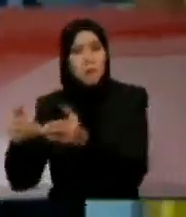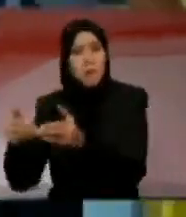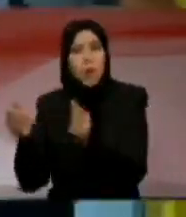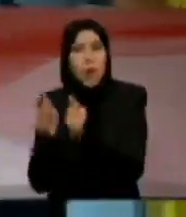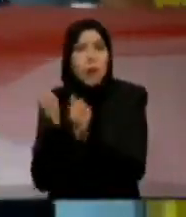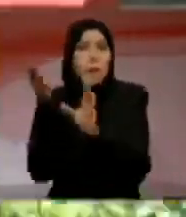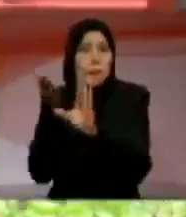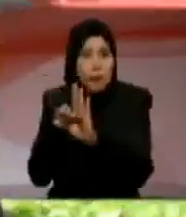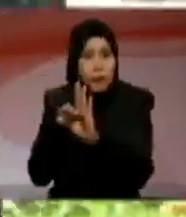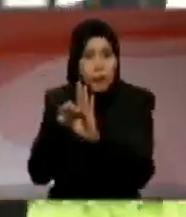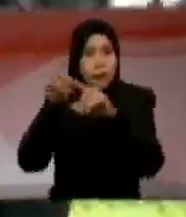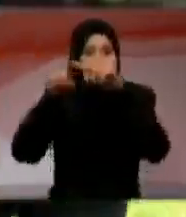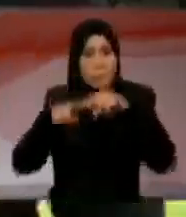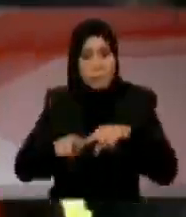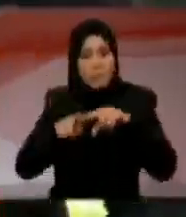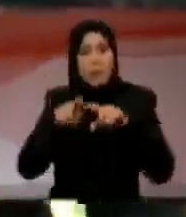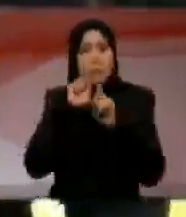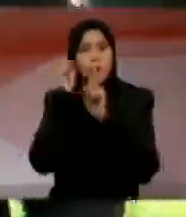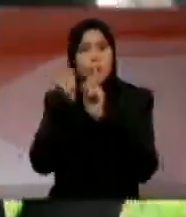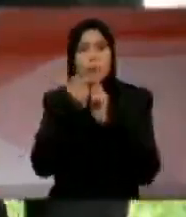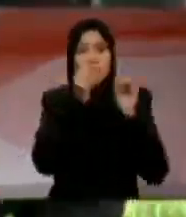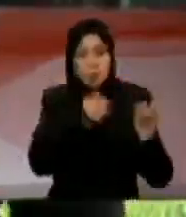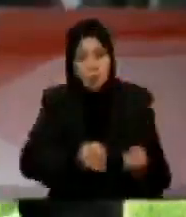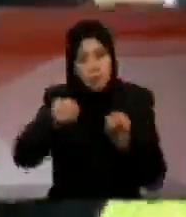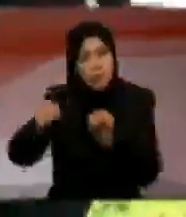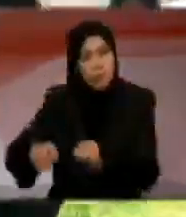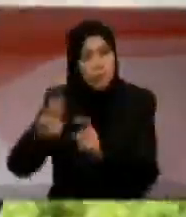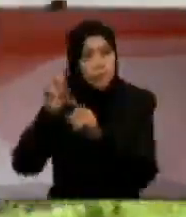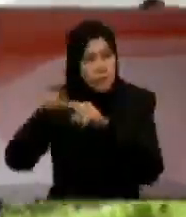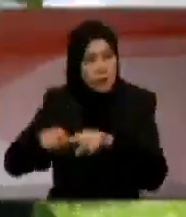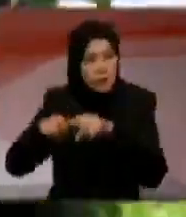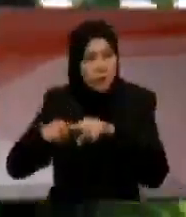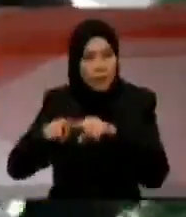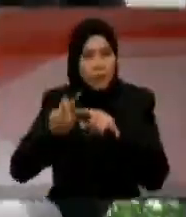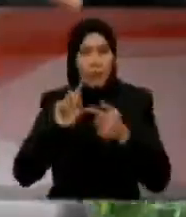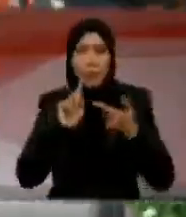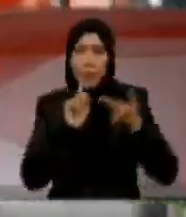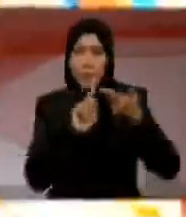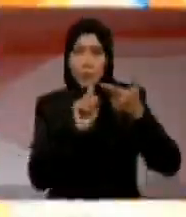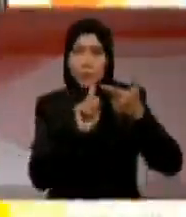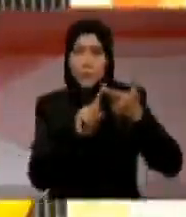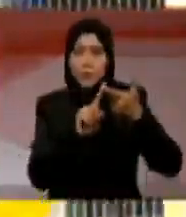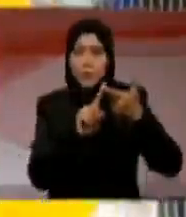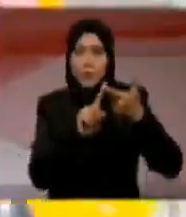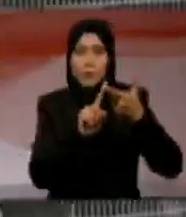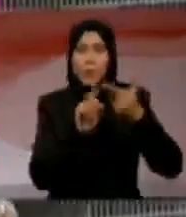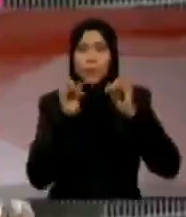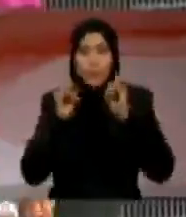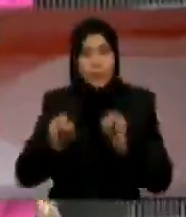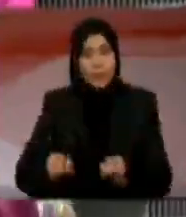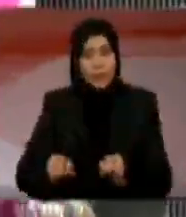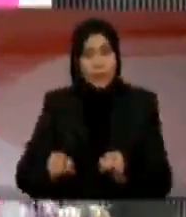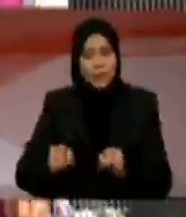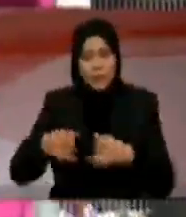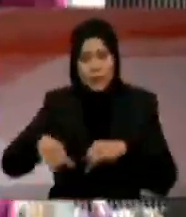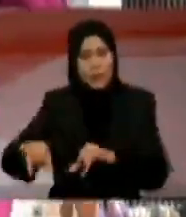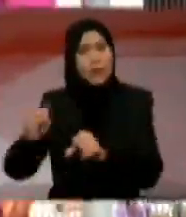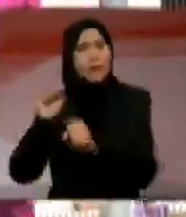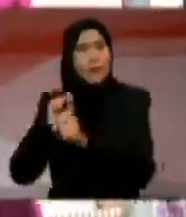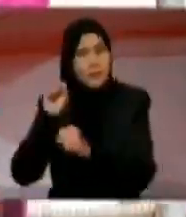bergantung kepada situasi individu masing-masing kedua bagi individu yang masih